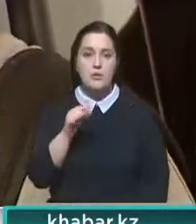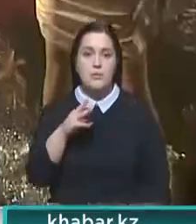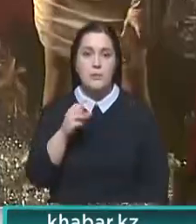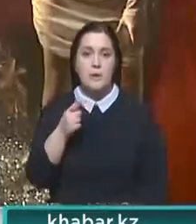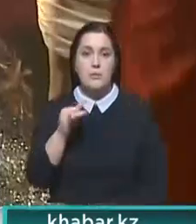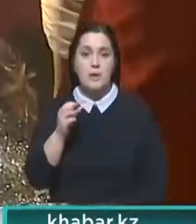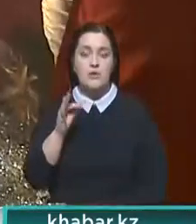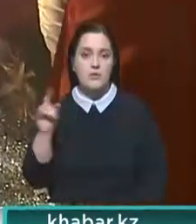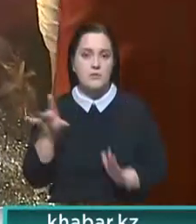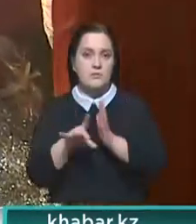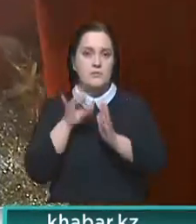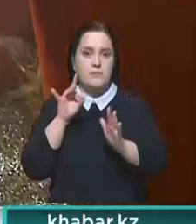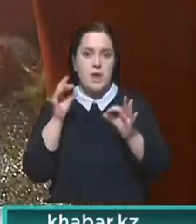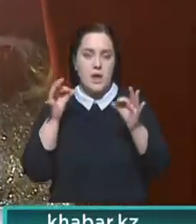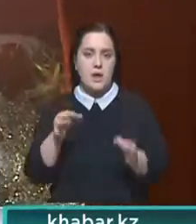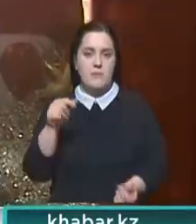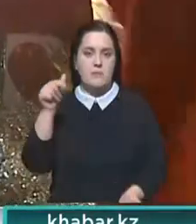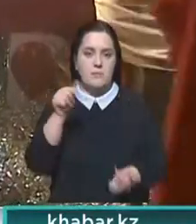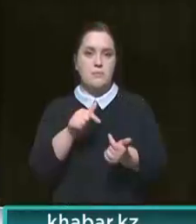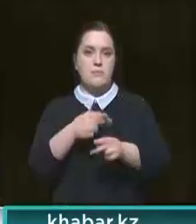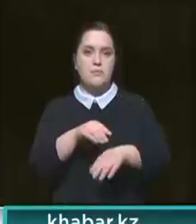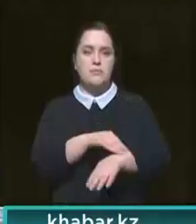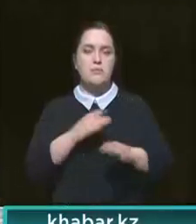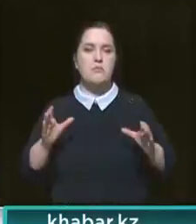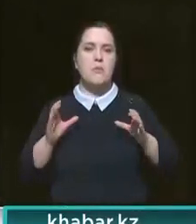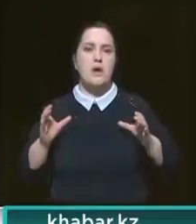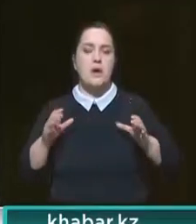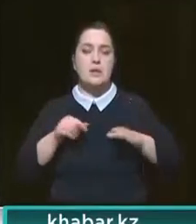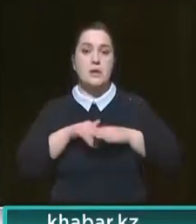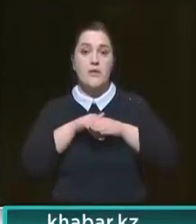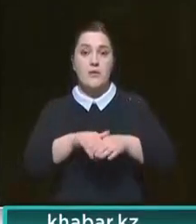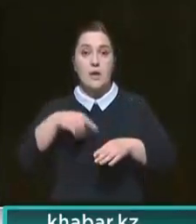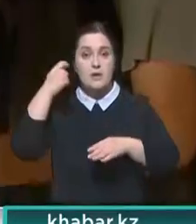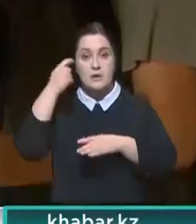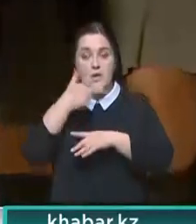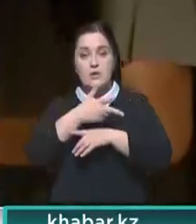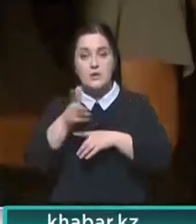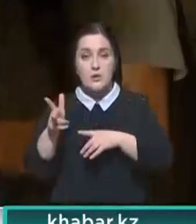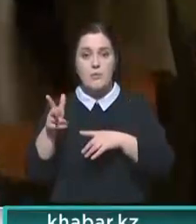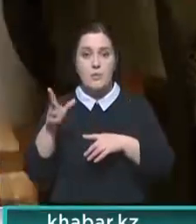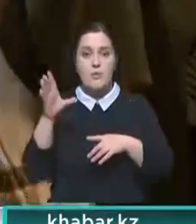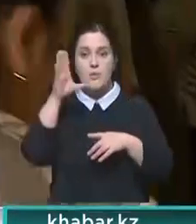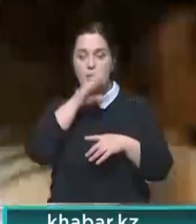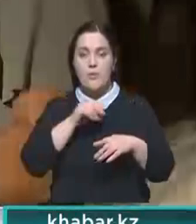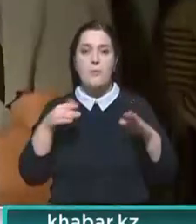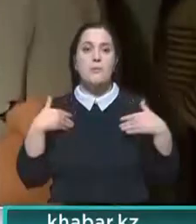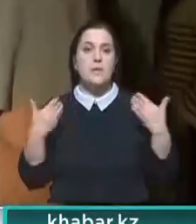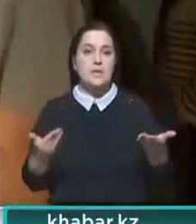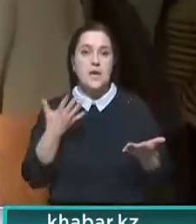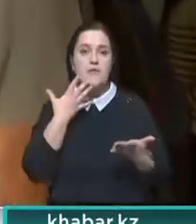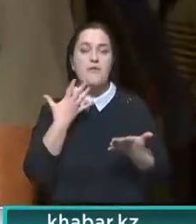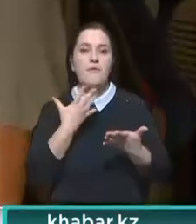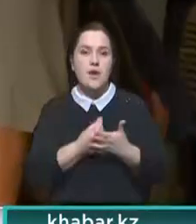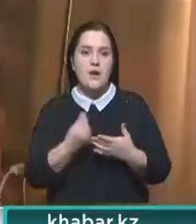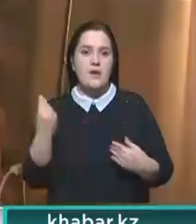не ошиблись, выбрав ее. Она воплотит образ супруги богатого инвестора. На съемочной площадке Айжан уже успела сделать презентацию своих